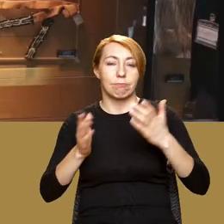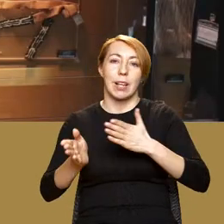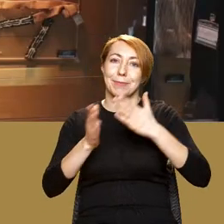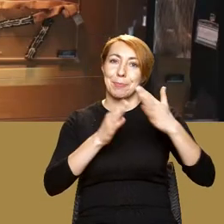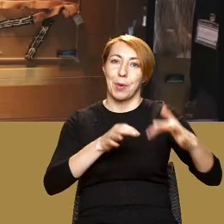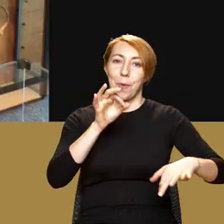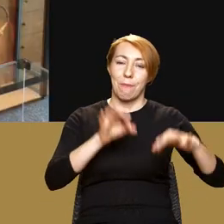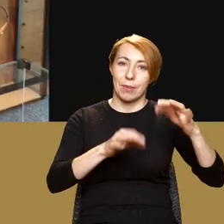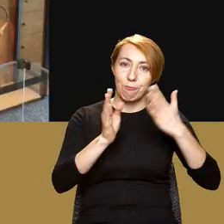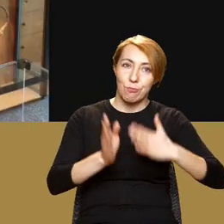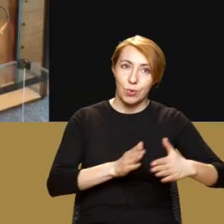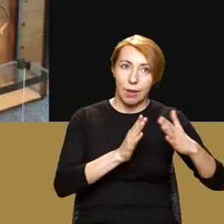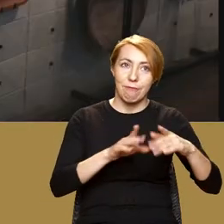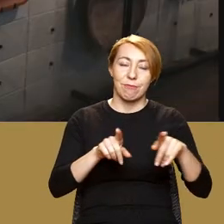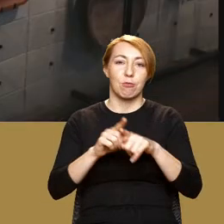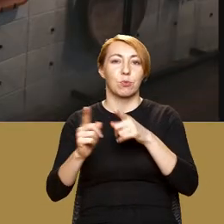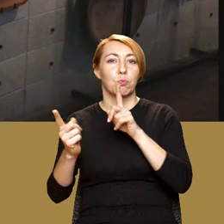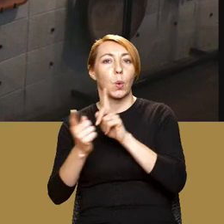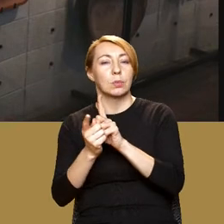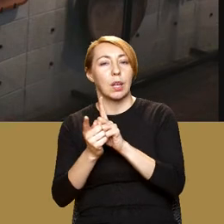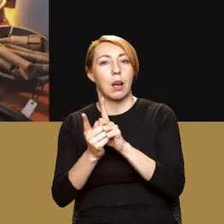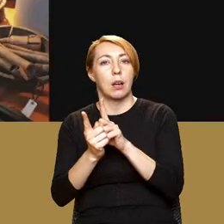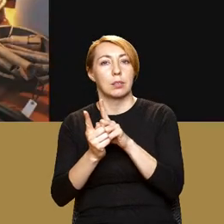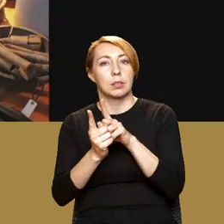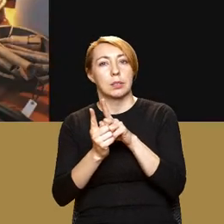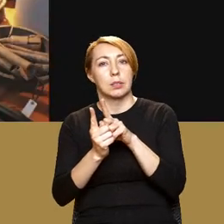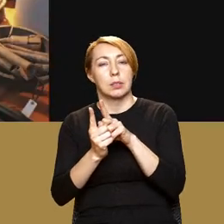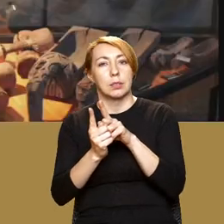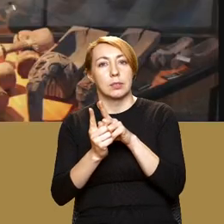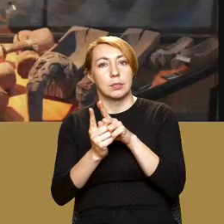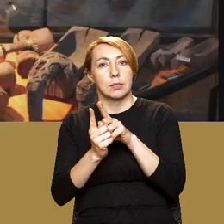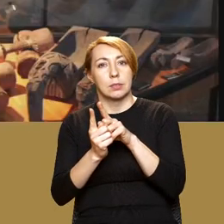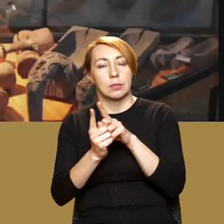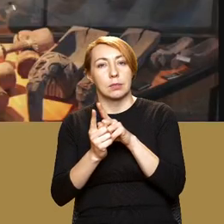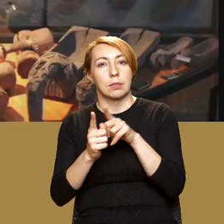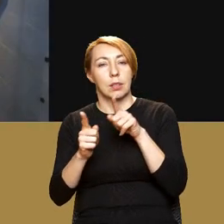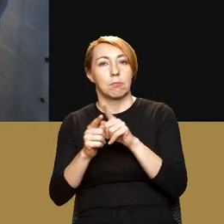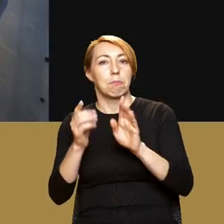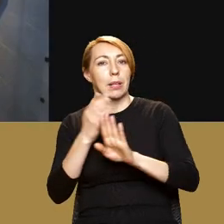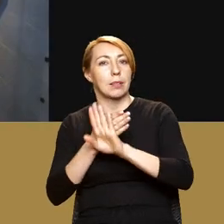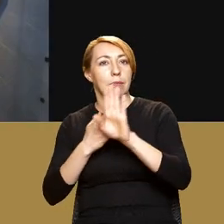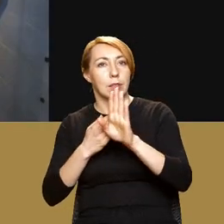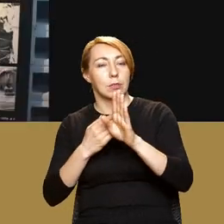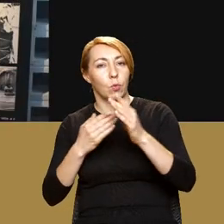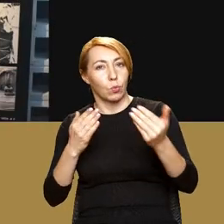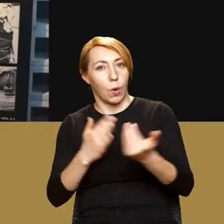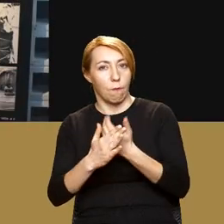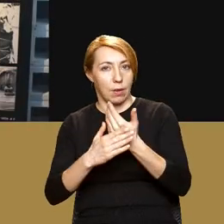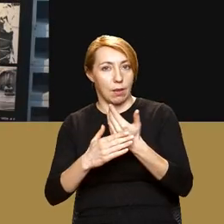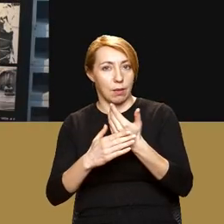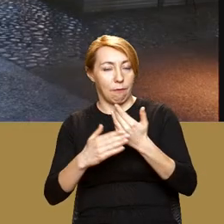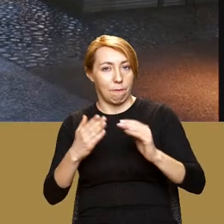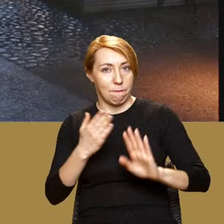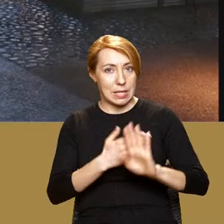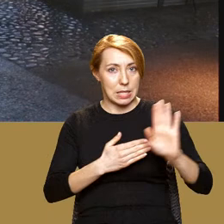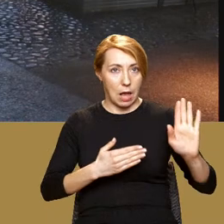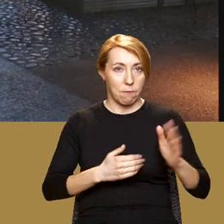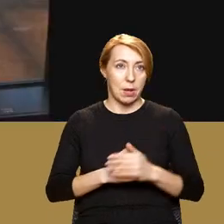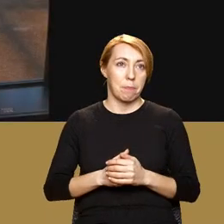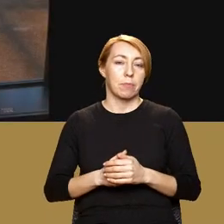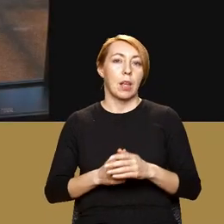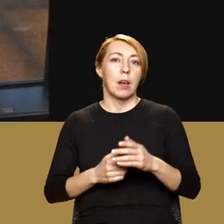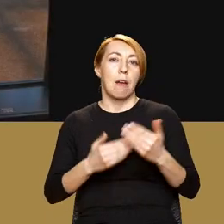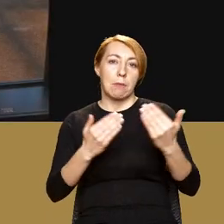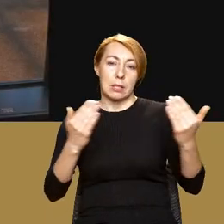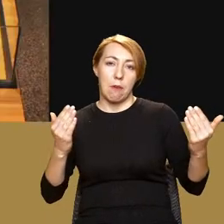konferencja, ale też spotkanie z prezentacją kolejnej wystawy. Zresztą jak się później okazało, te